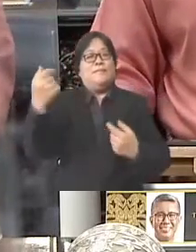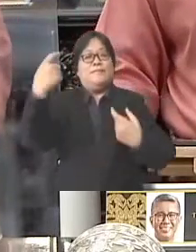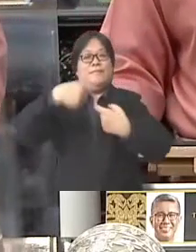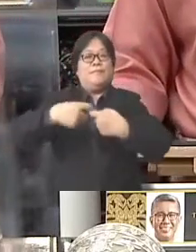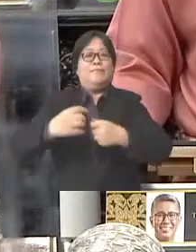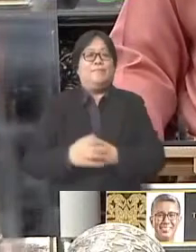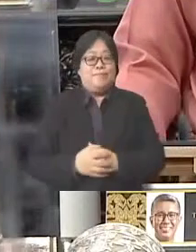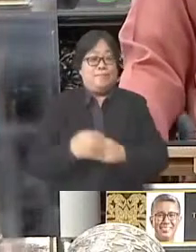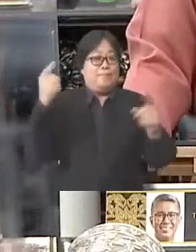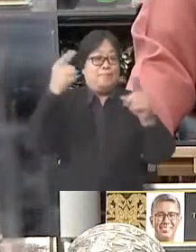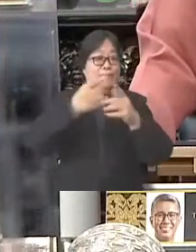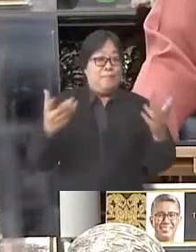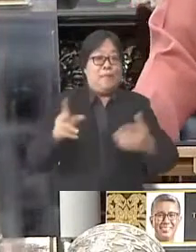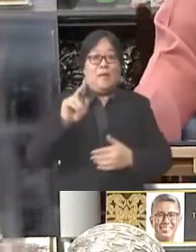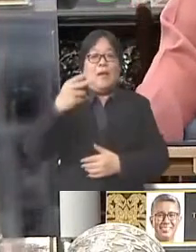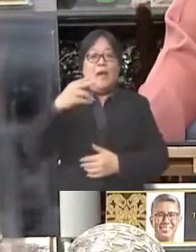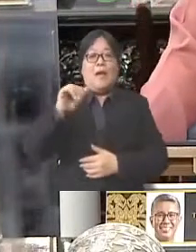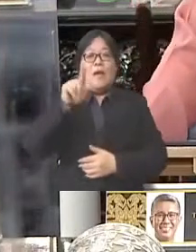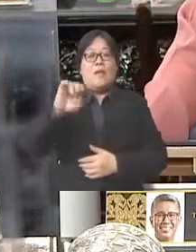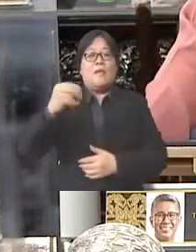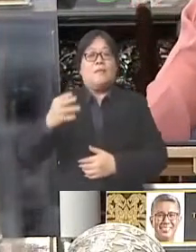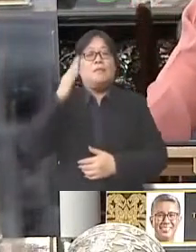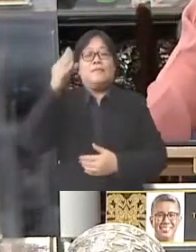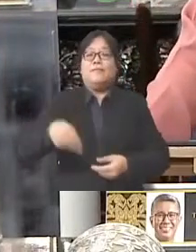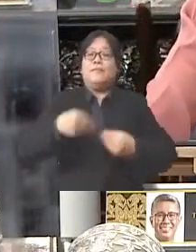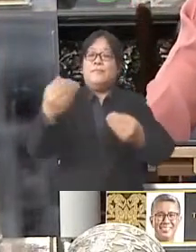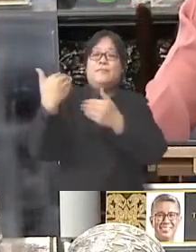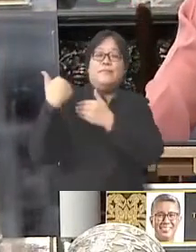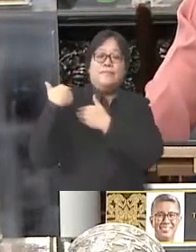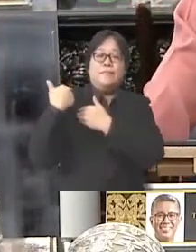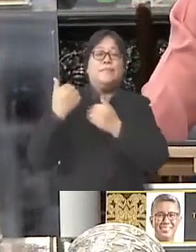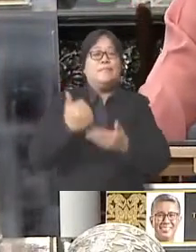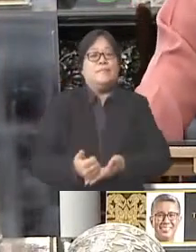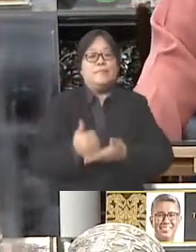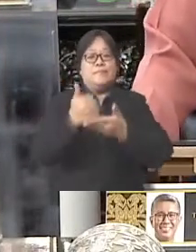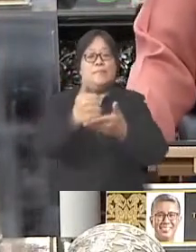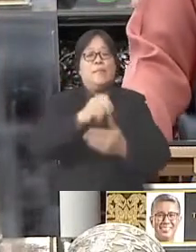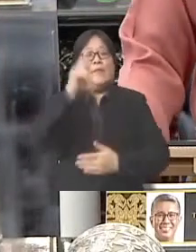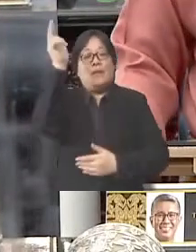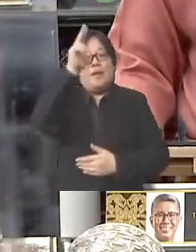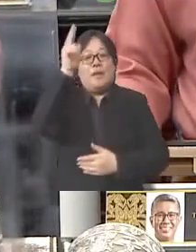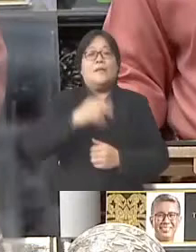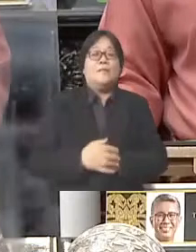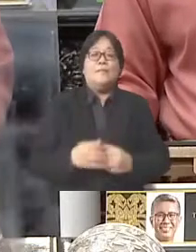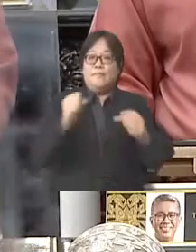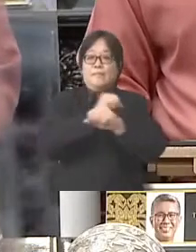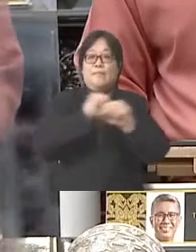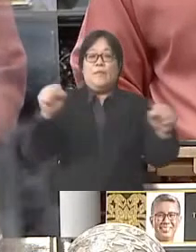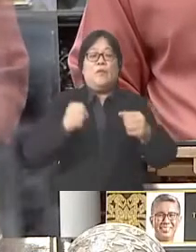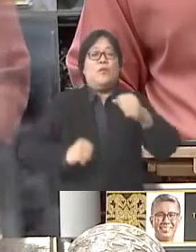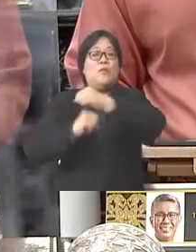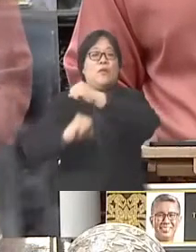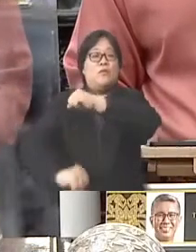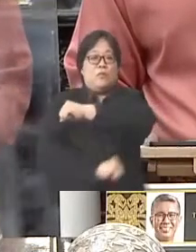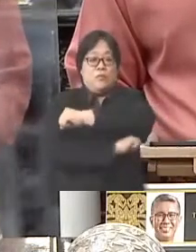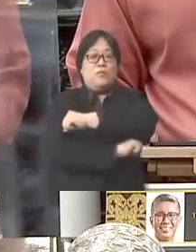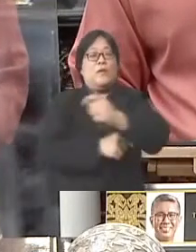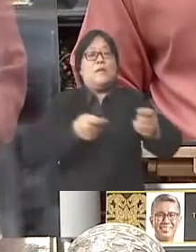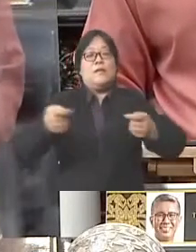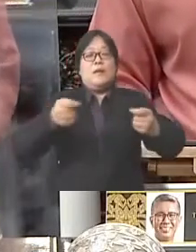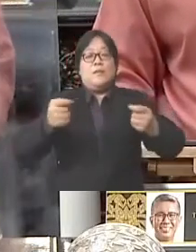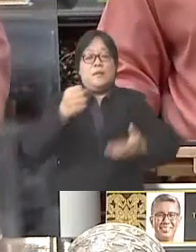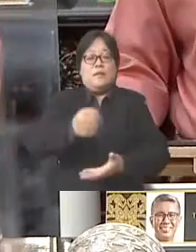berkaitan untuk tujuan ini pasaran X6 perkatakan diberi mandat bagi membantu kerja kerajaan menyediakan infrastruktur untuk